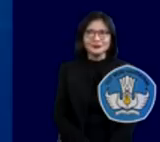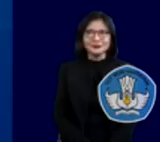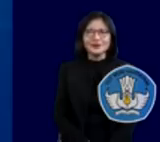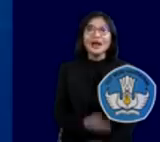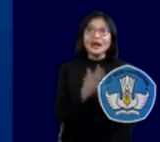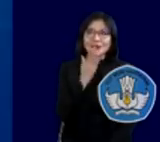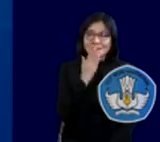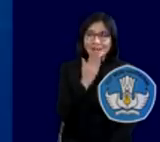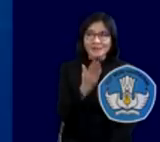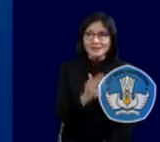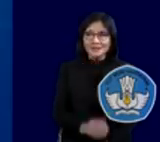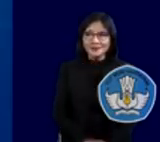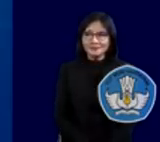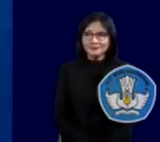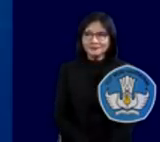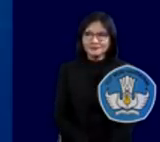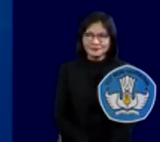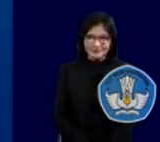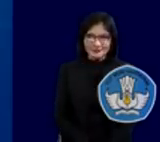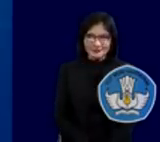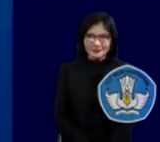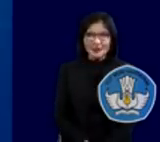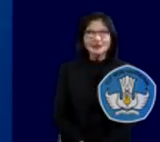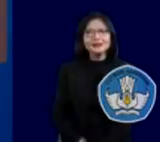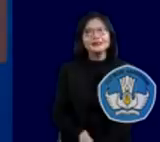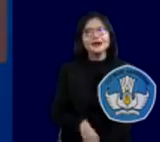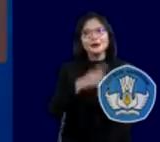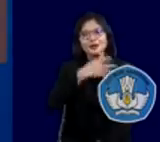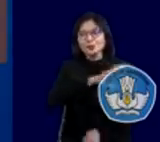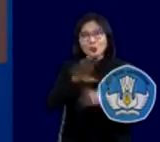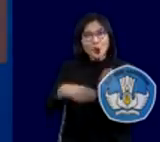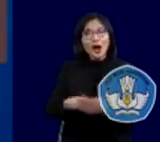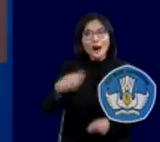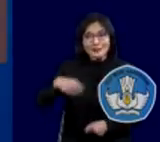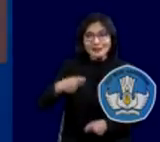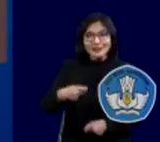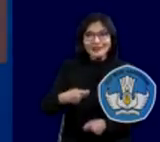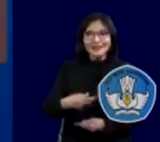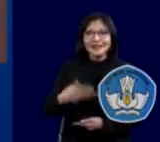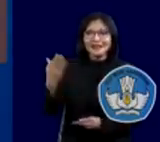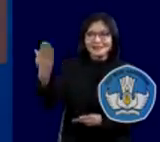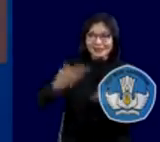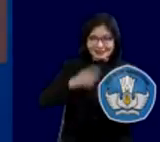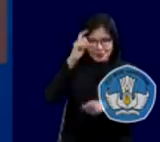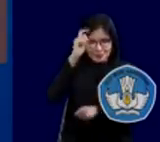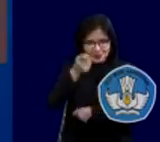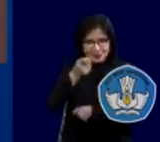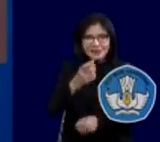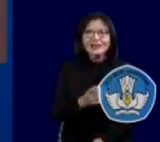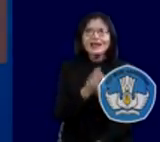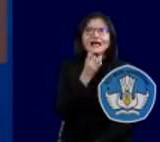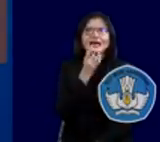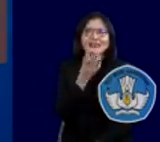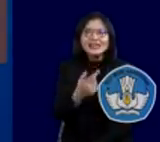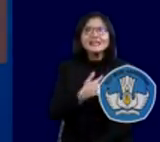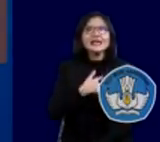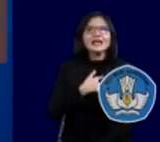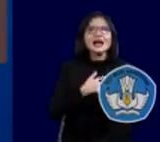Terima kasih, Bapak dan Ibu Menteri, serta hadirin yang saya hormati. Izinkan saya